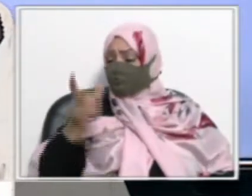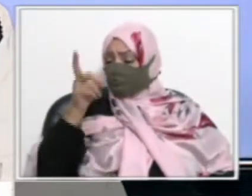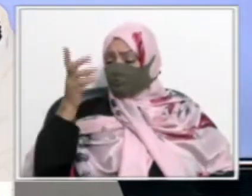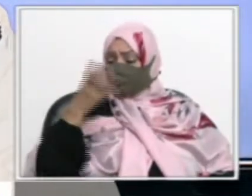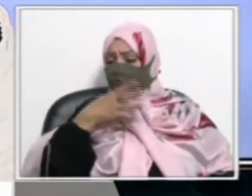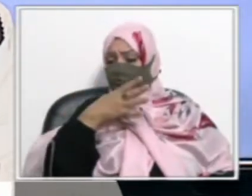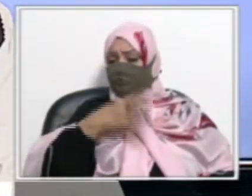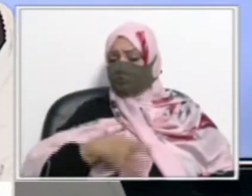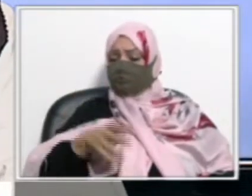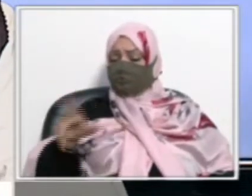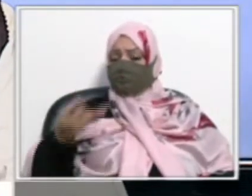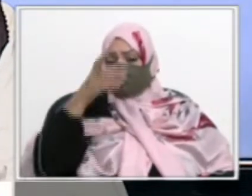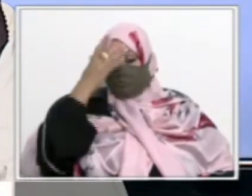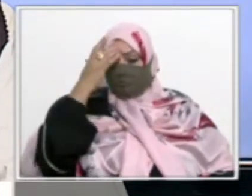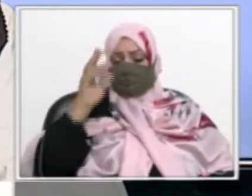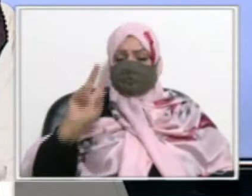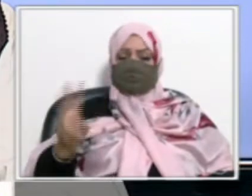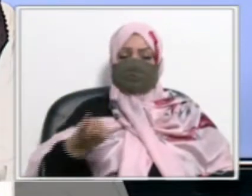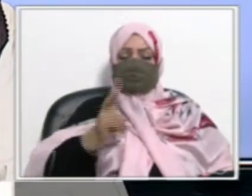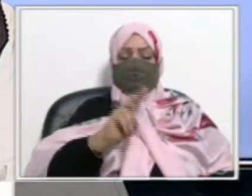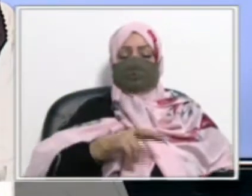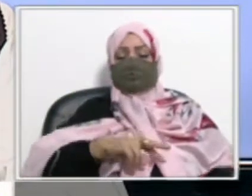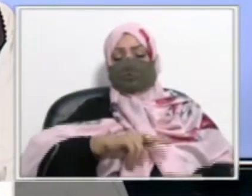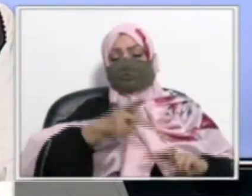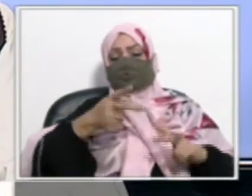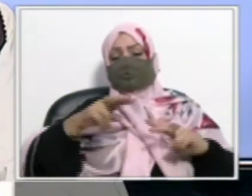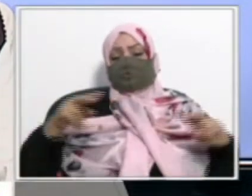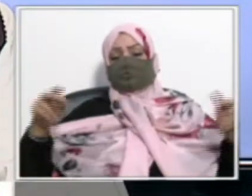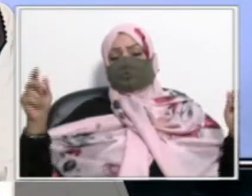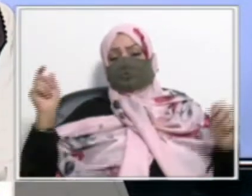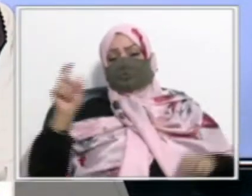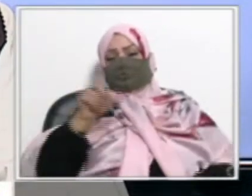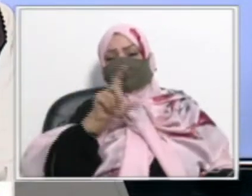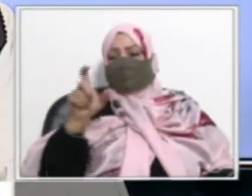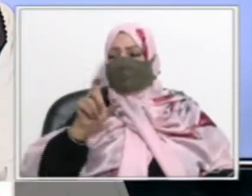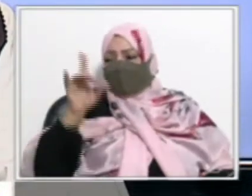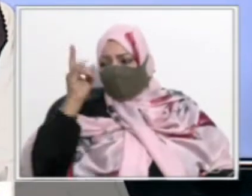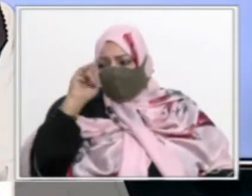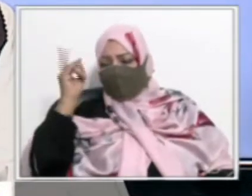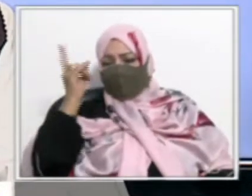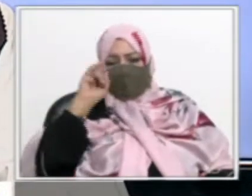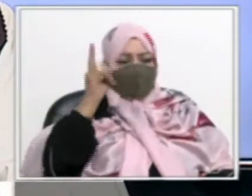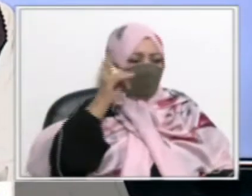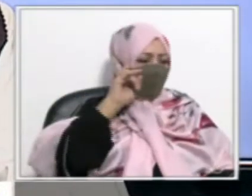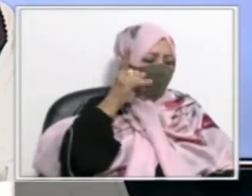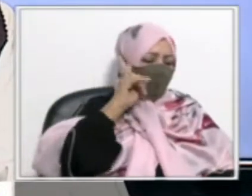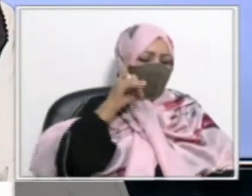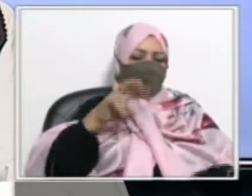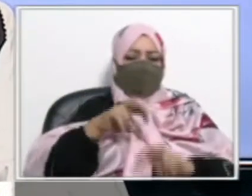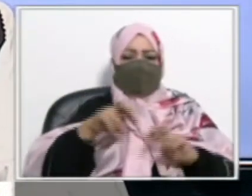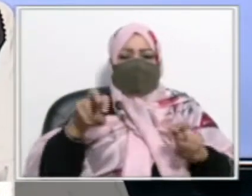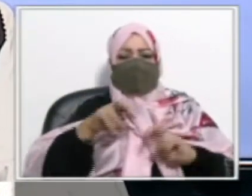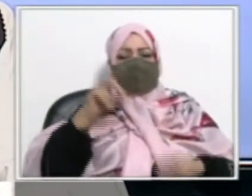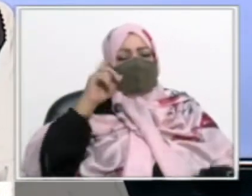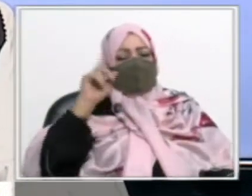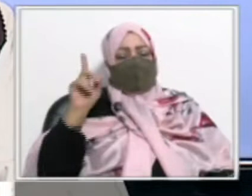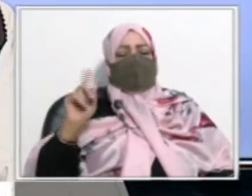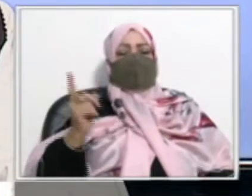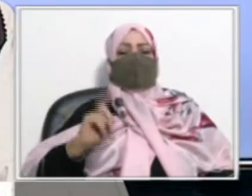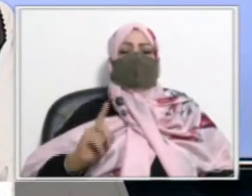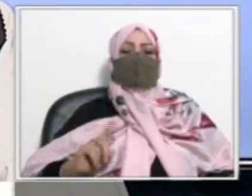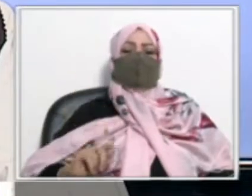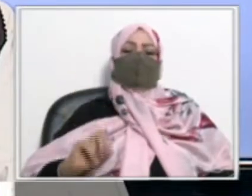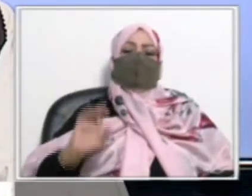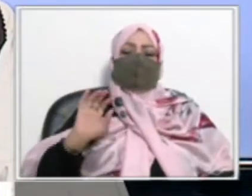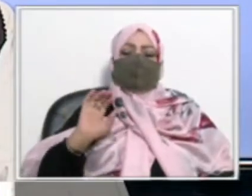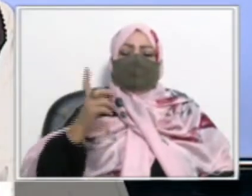ما تريده نفسه وما يريده هواه، وهذا لا يحل شرعا. الإنسان يجتهد ابتداء في البحث